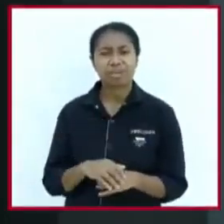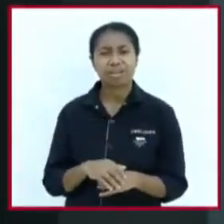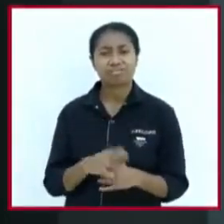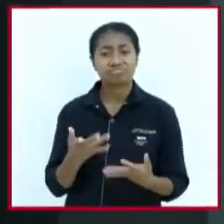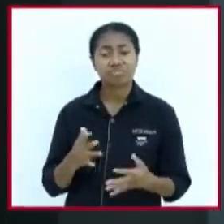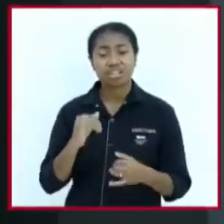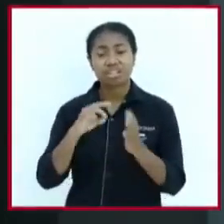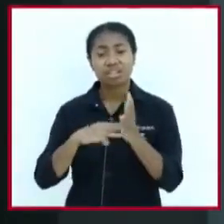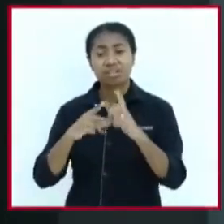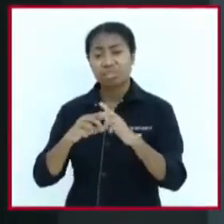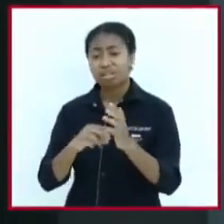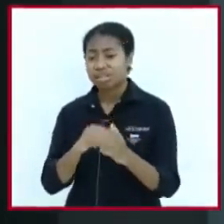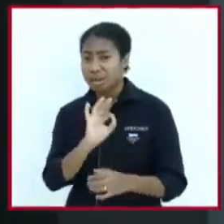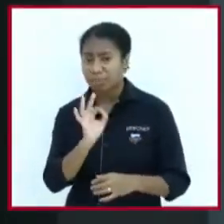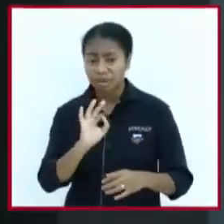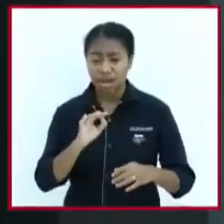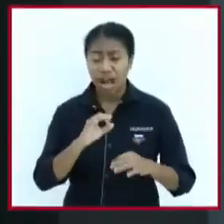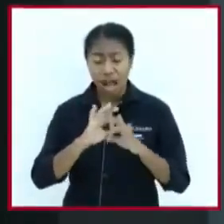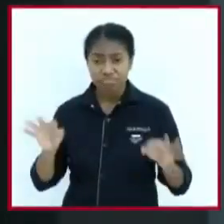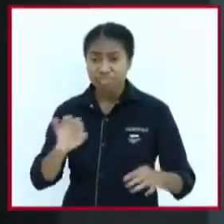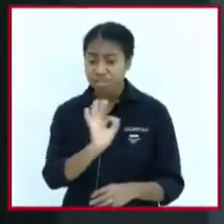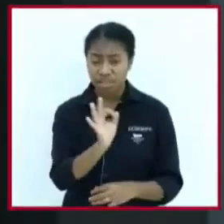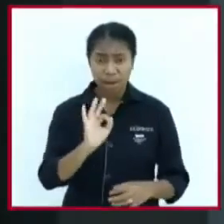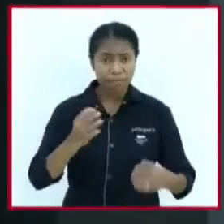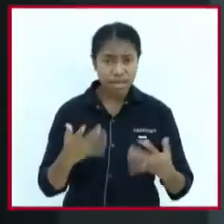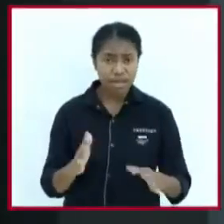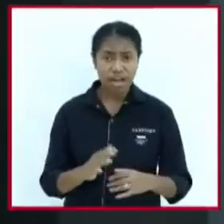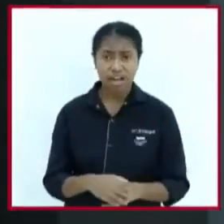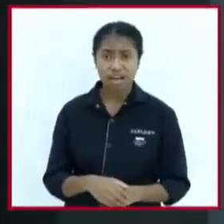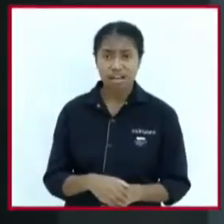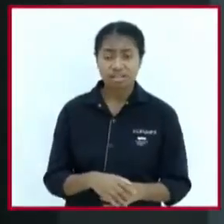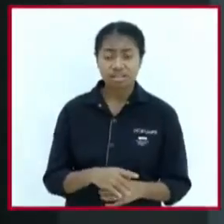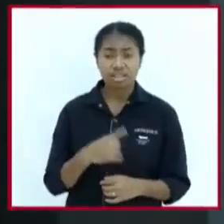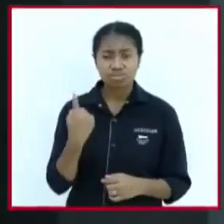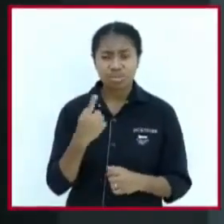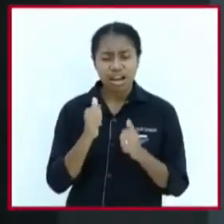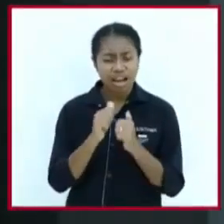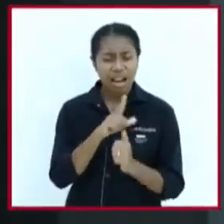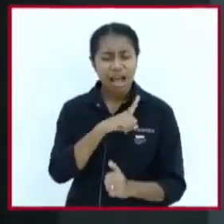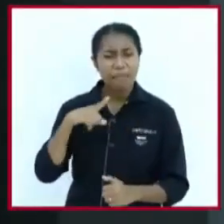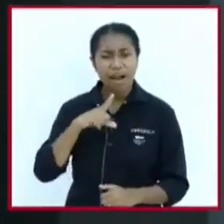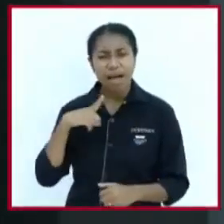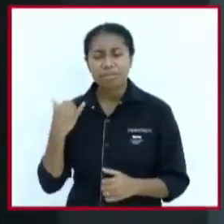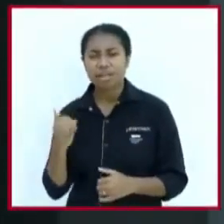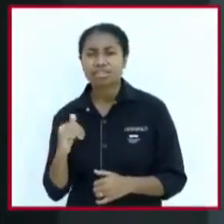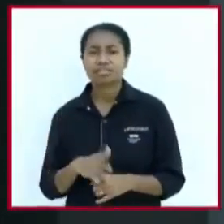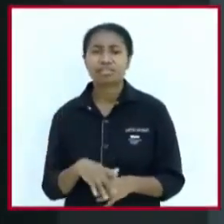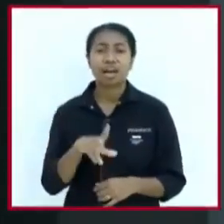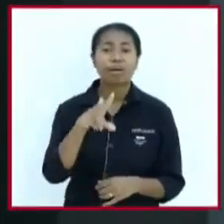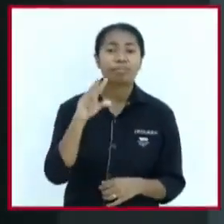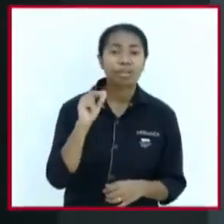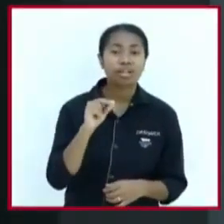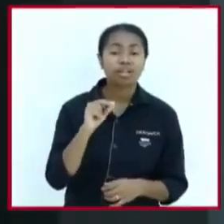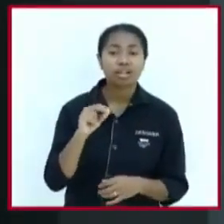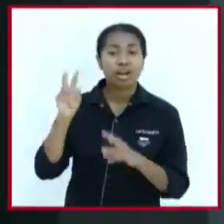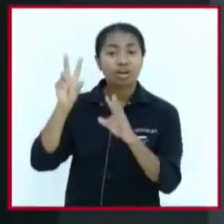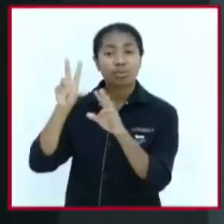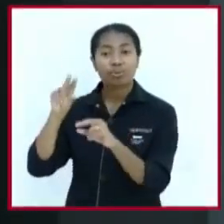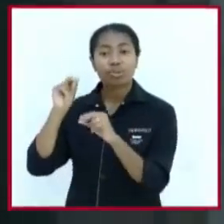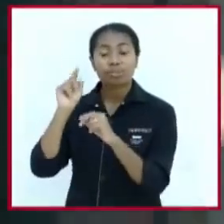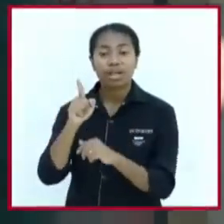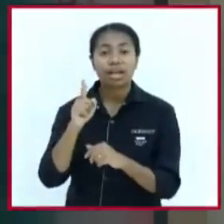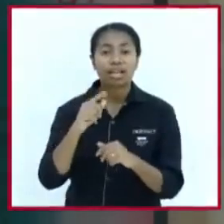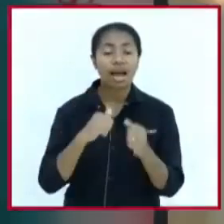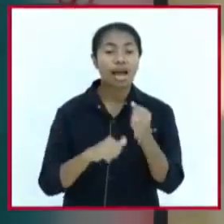tidak pernah berakhir imamatnya persis seperti melkisedek Hai saya kutip itu dalam terjemahan Indonesia hari